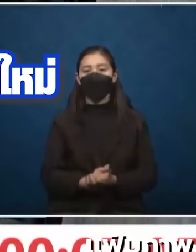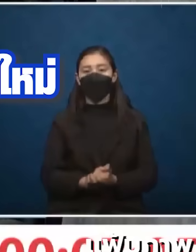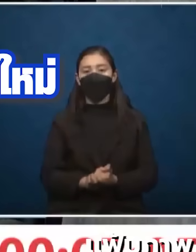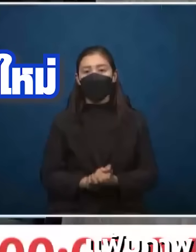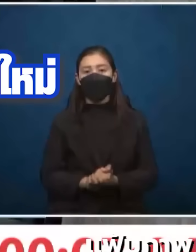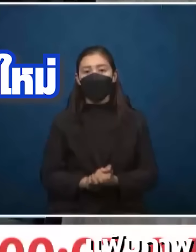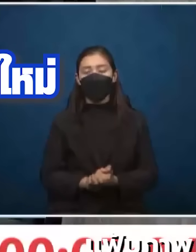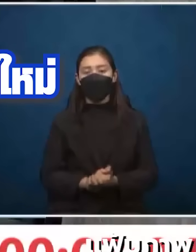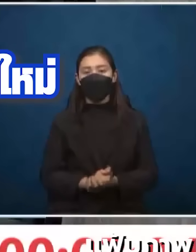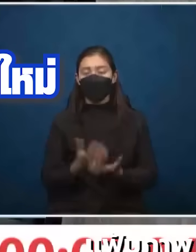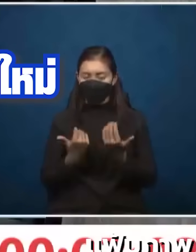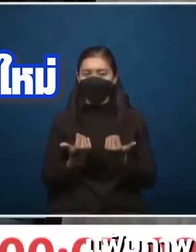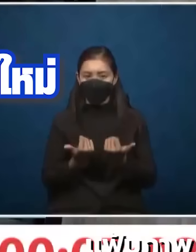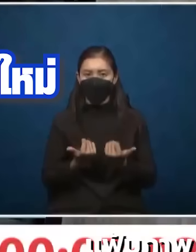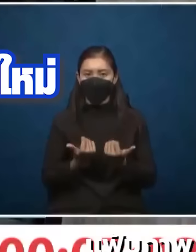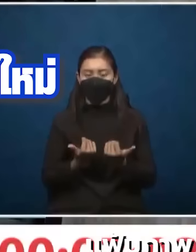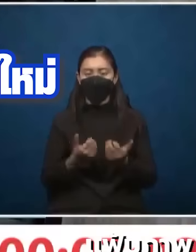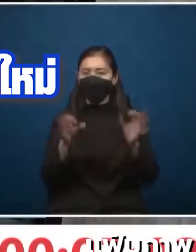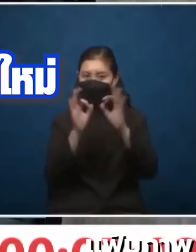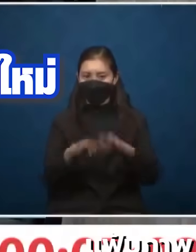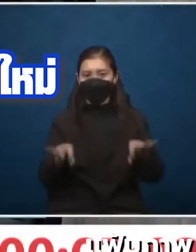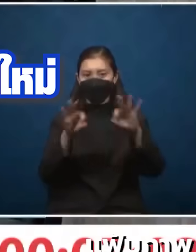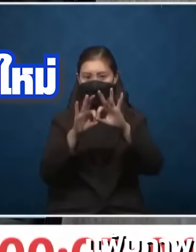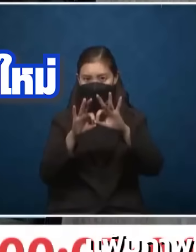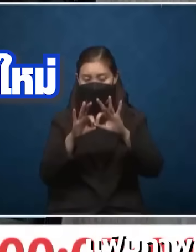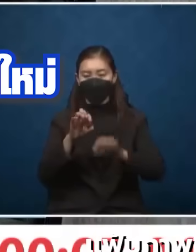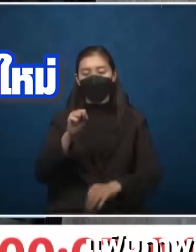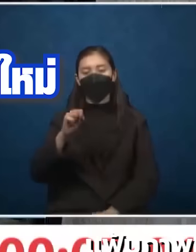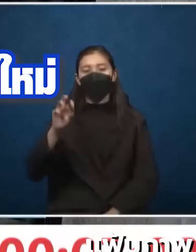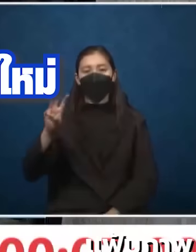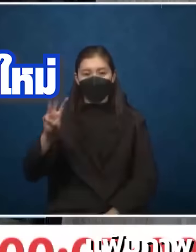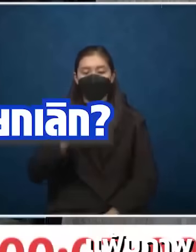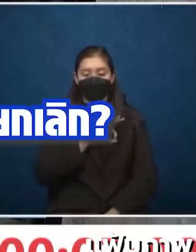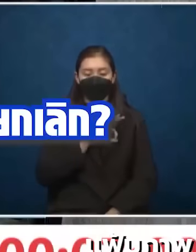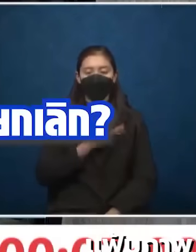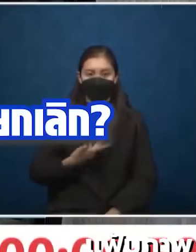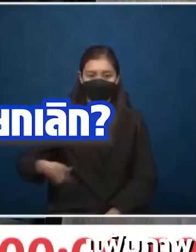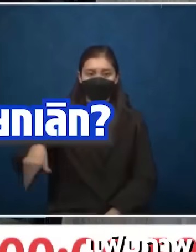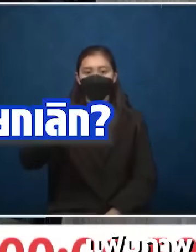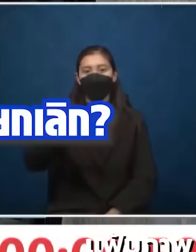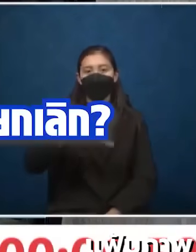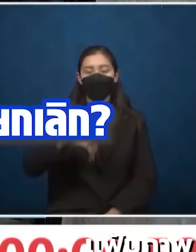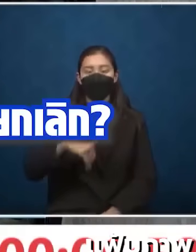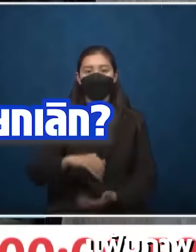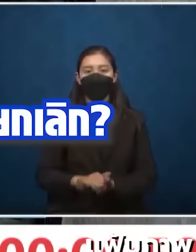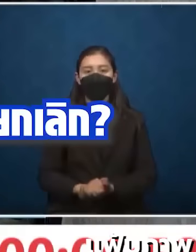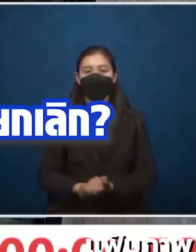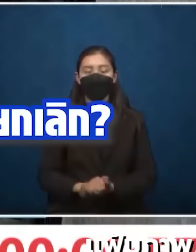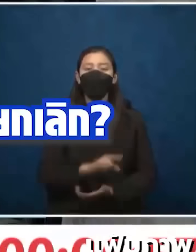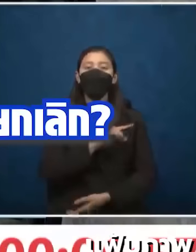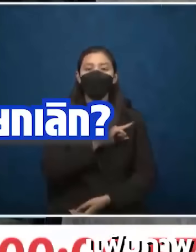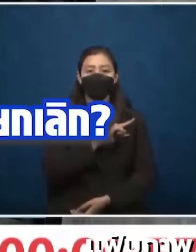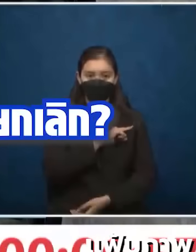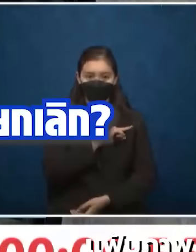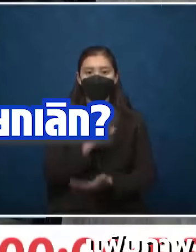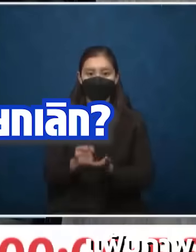ส.ร.มายกร่างรัฐธรรมนูญฉบับใหม่ต้องตอบคำถามให้ได้ว่ารัฐธรรมนูญฉบับปัจจุบันไม่ดีอย่าง